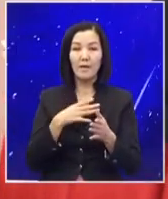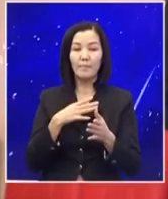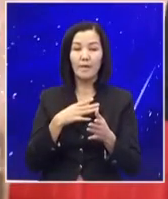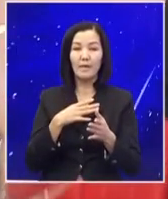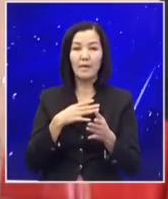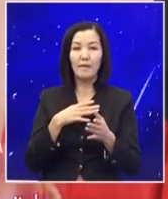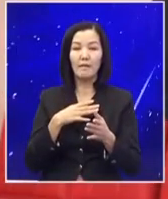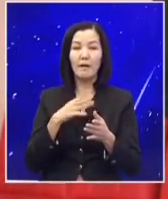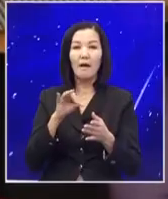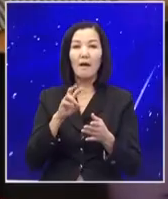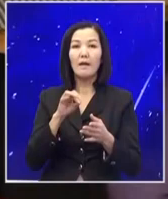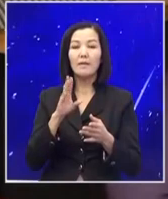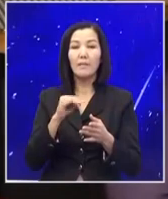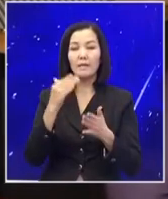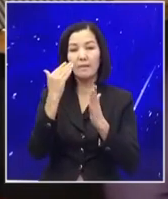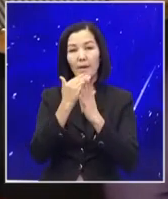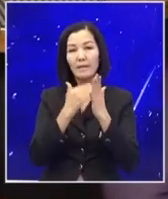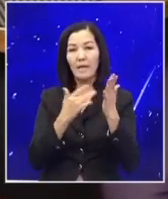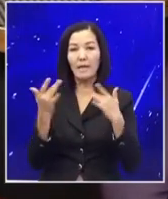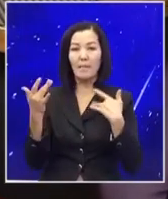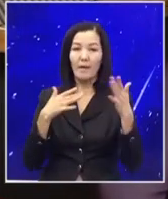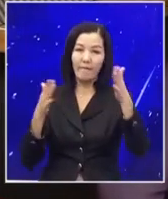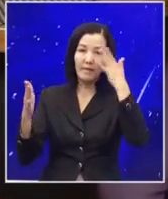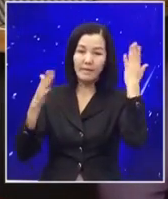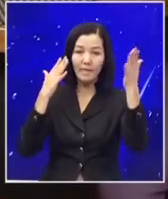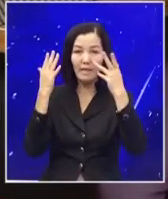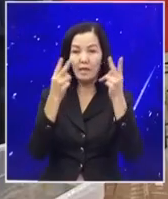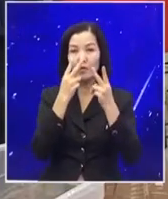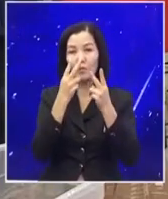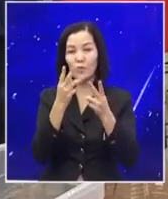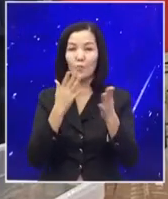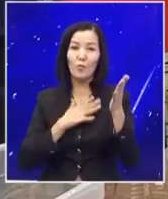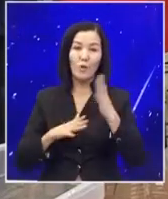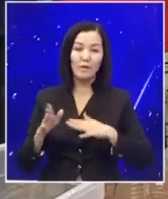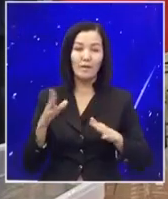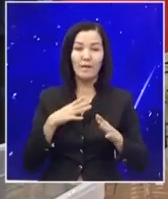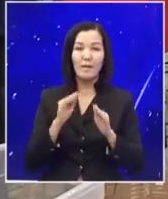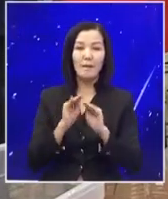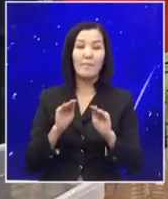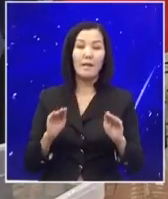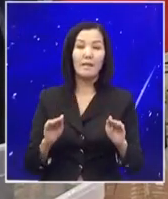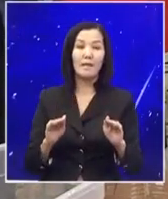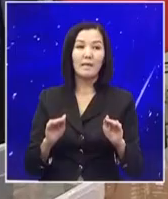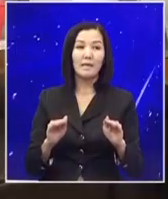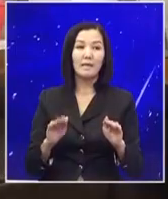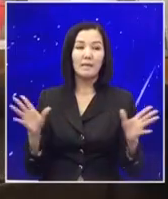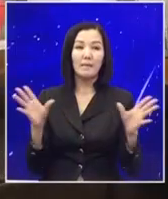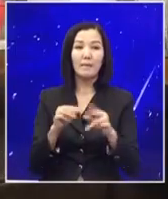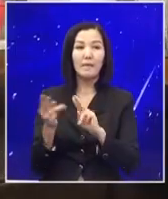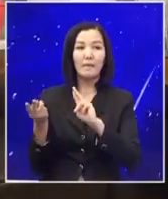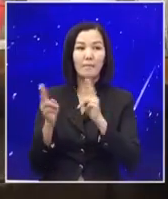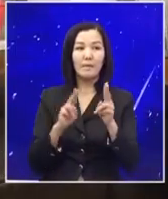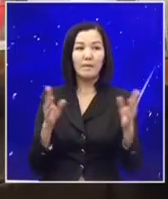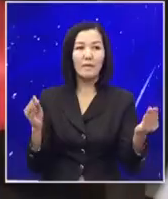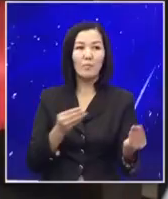түскен аниматорлардың бағдарламасын қуана қабылдады. Жүздеріне күлкі алып, балбұл жанған жеткіншектер қосыла би билеп,